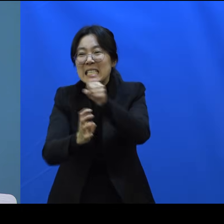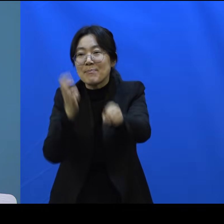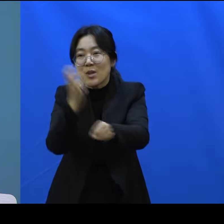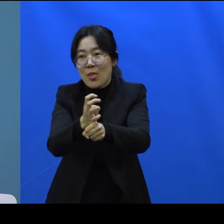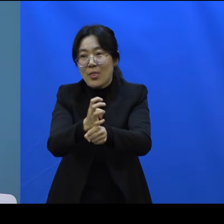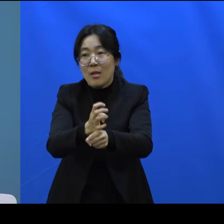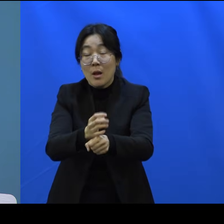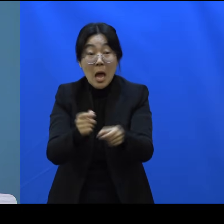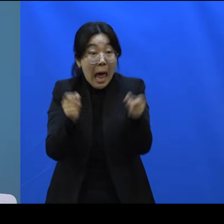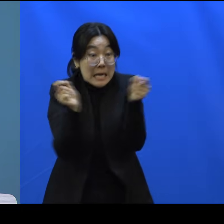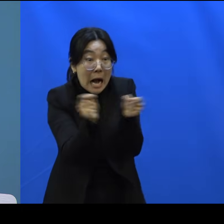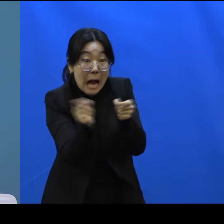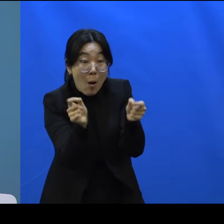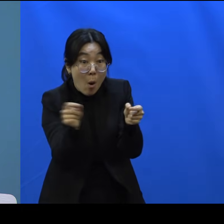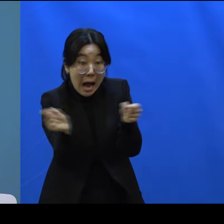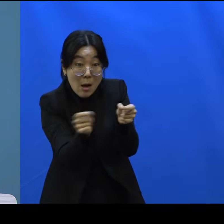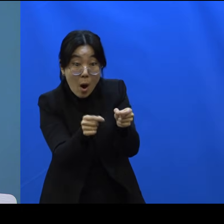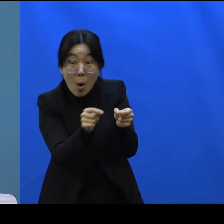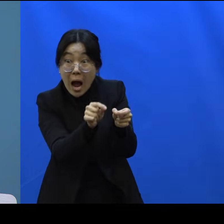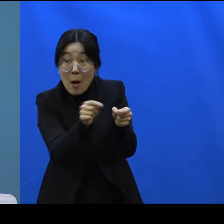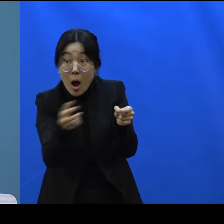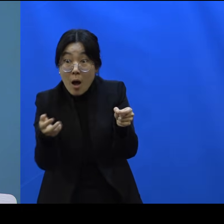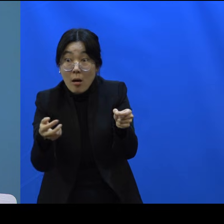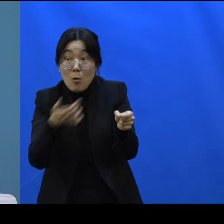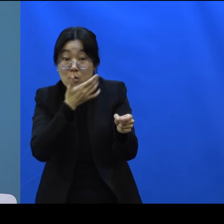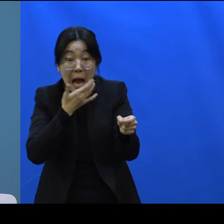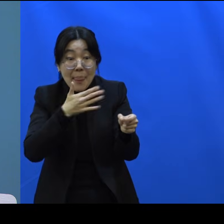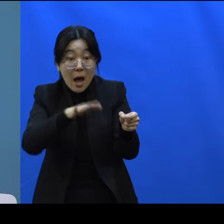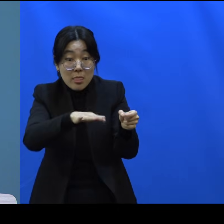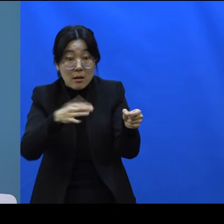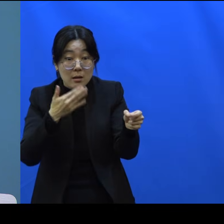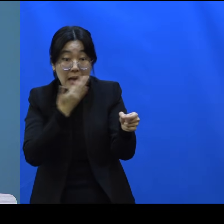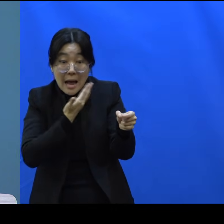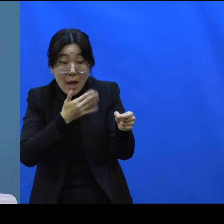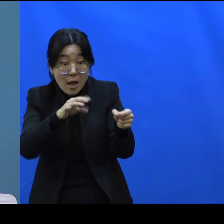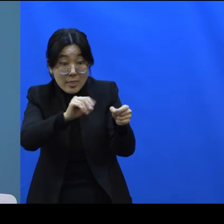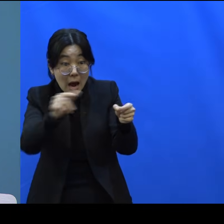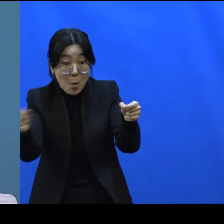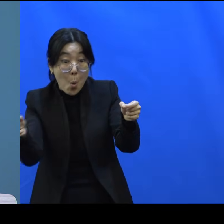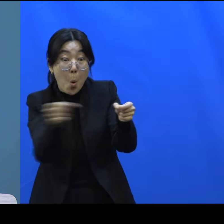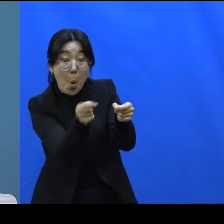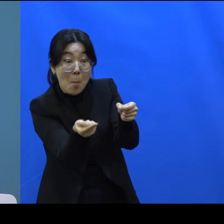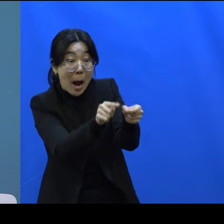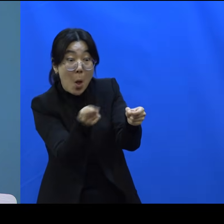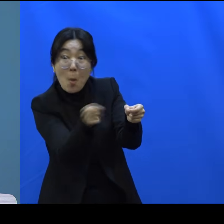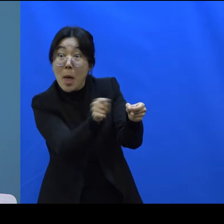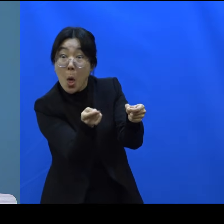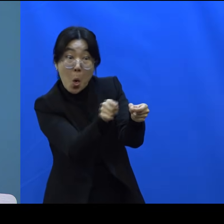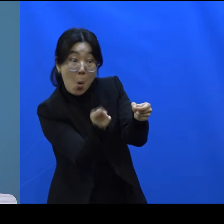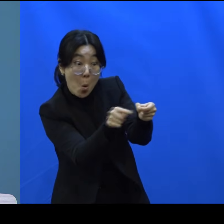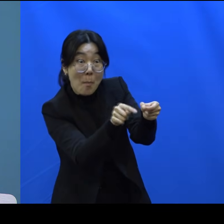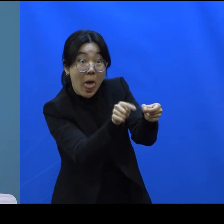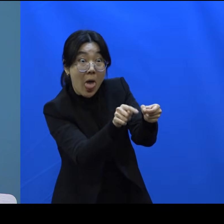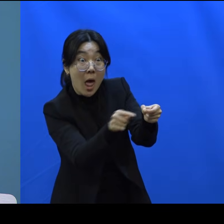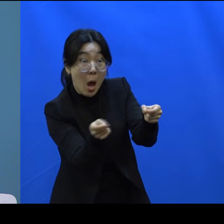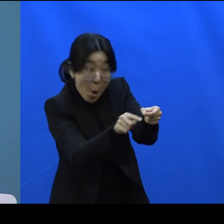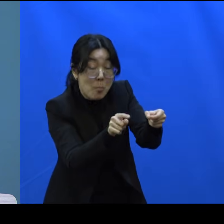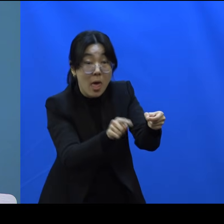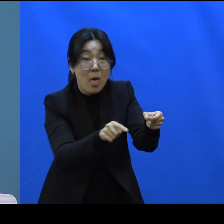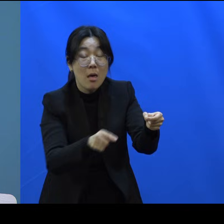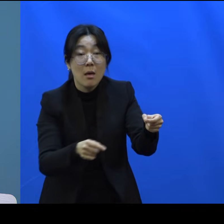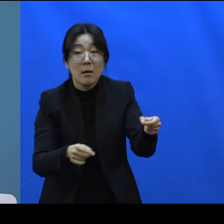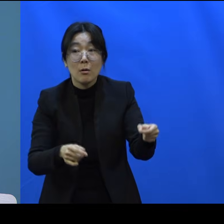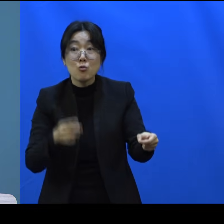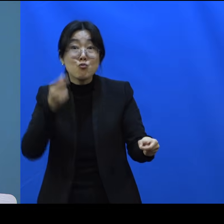그죠? 예수님이 사실 광야를 통해서 금식을 통해 승리하신 것은 이제 그게 우리에게 굉장히 모델이 되고 우리의